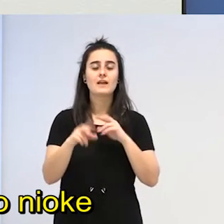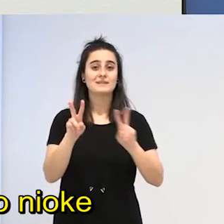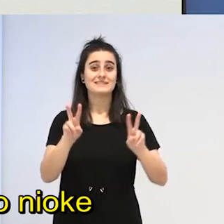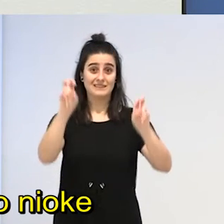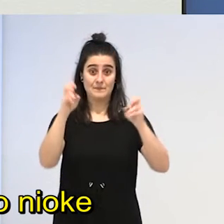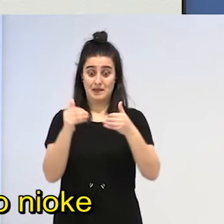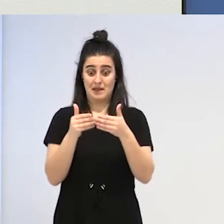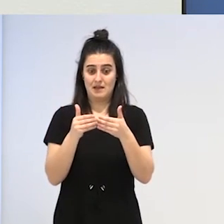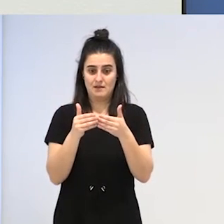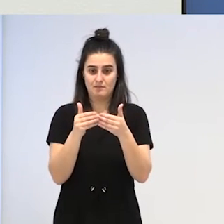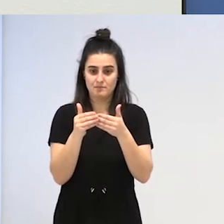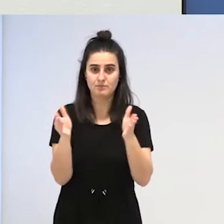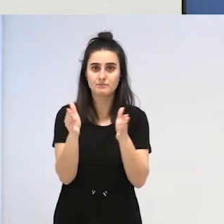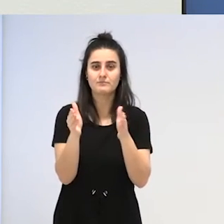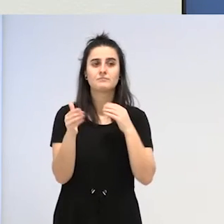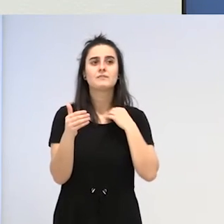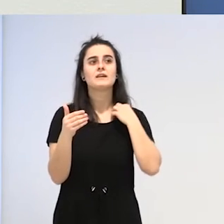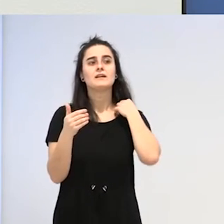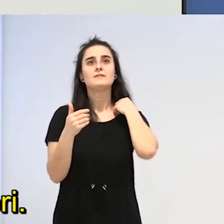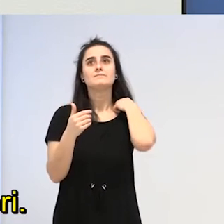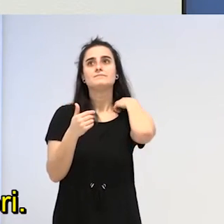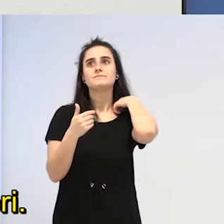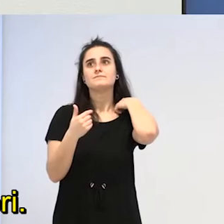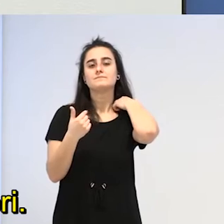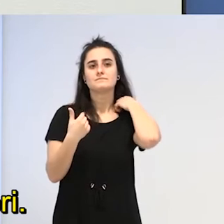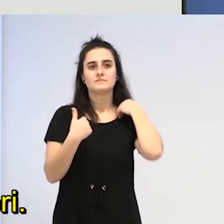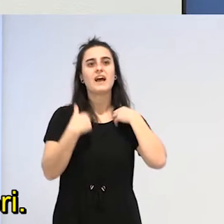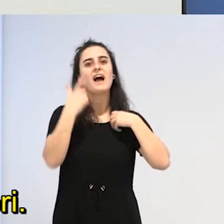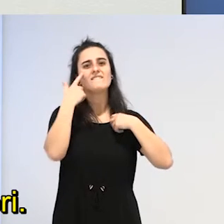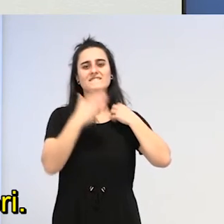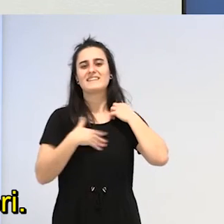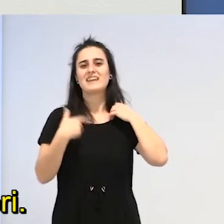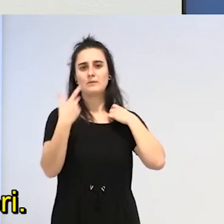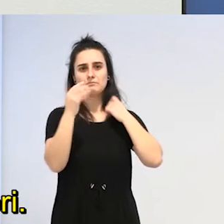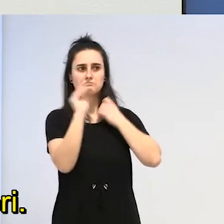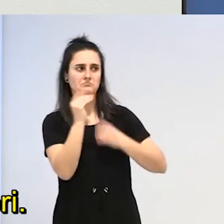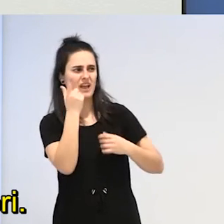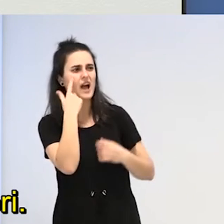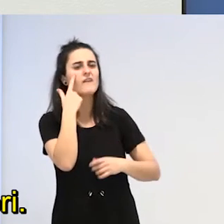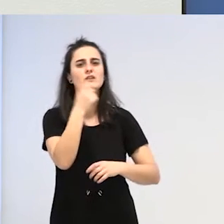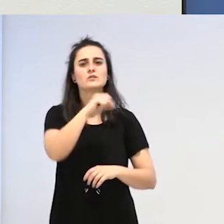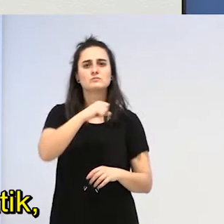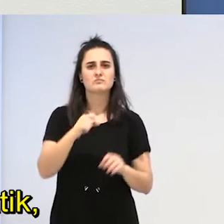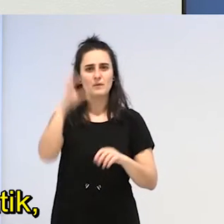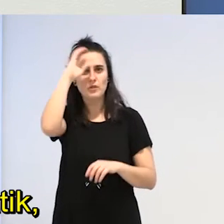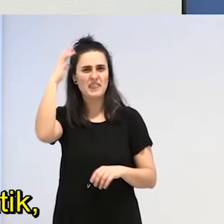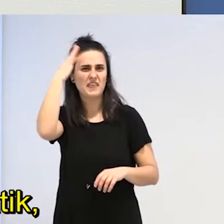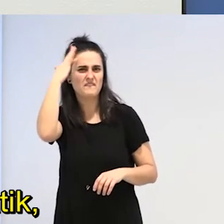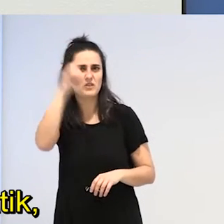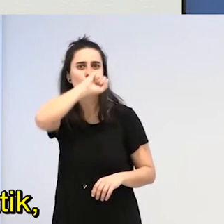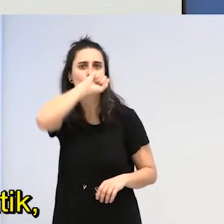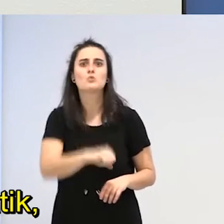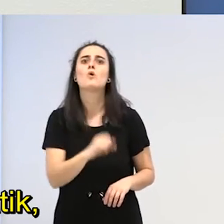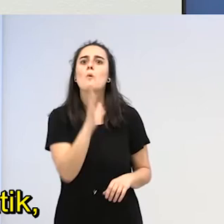sartzeko galdetuko nioke, baina nondik datorkion zaletasun hori, arraten